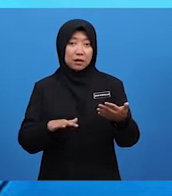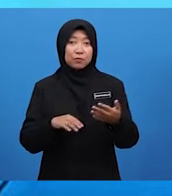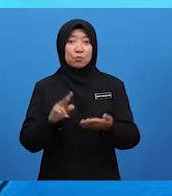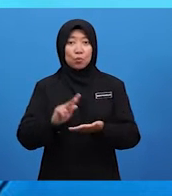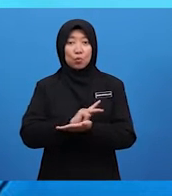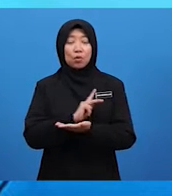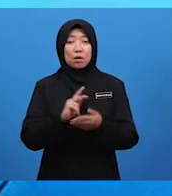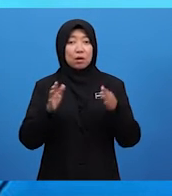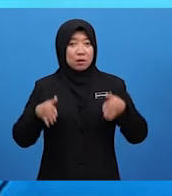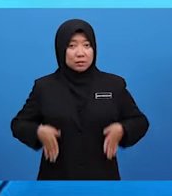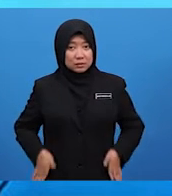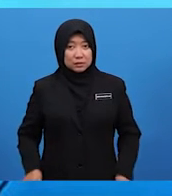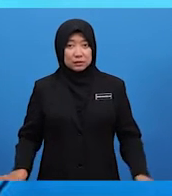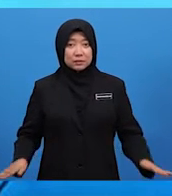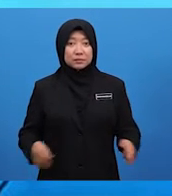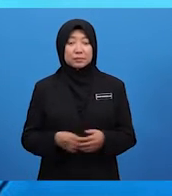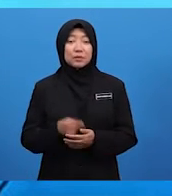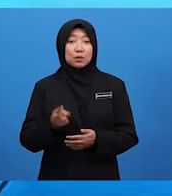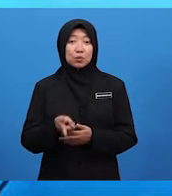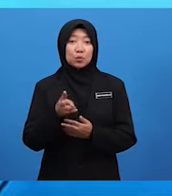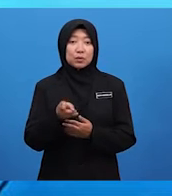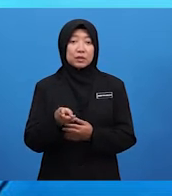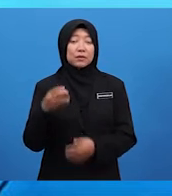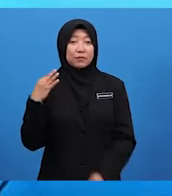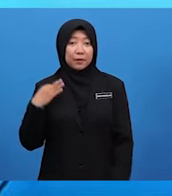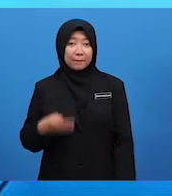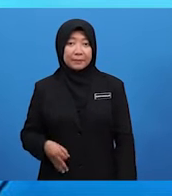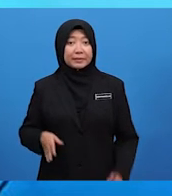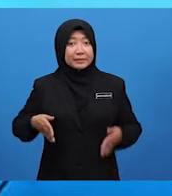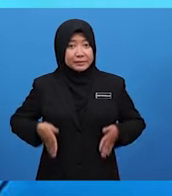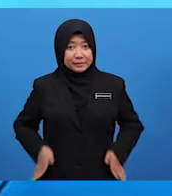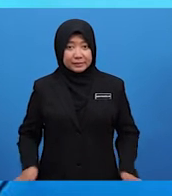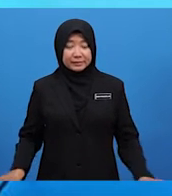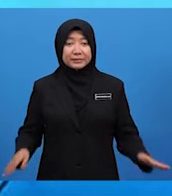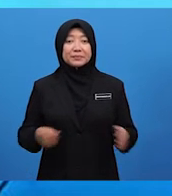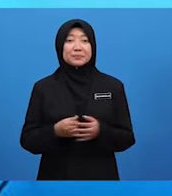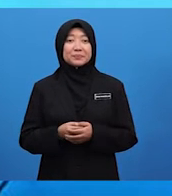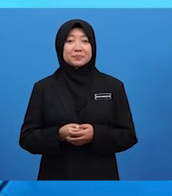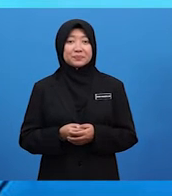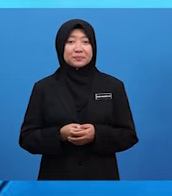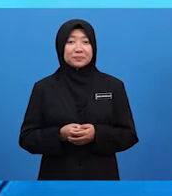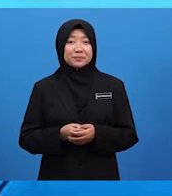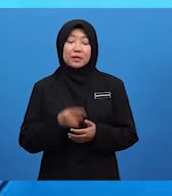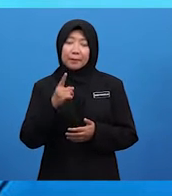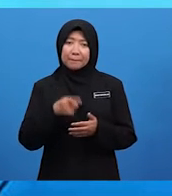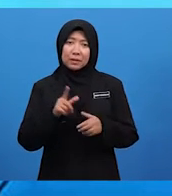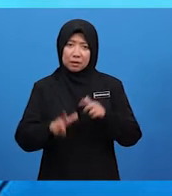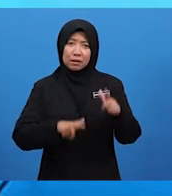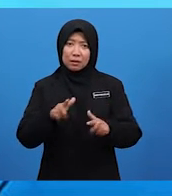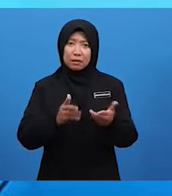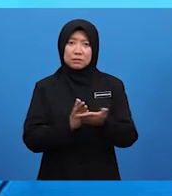Dan langkah keempat, menggunting fabric skirt. Murid-murid, apakah langkah